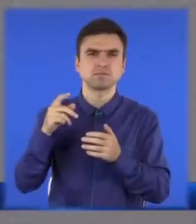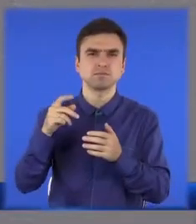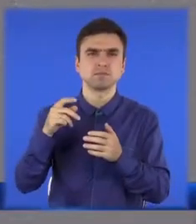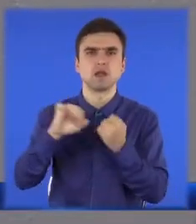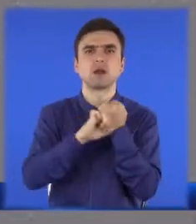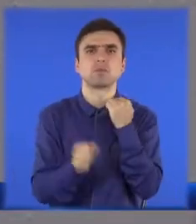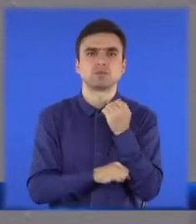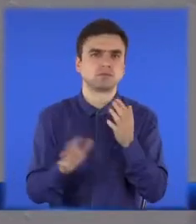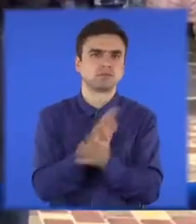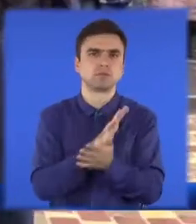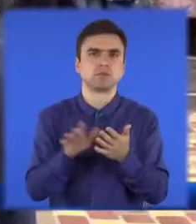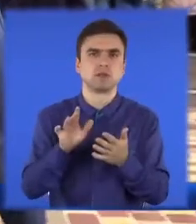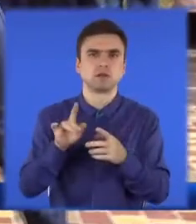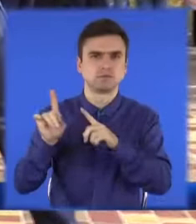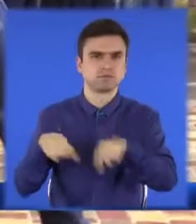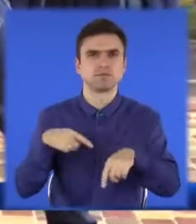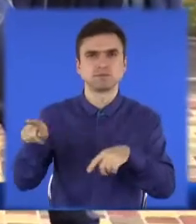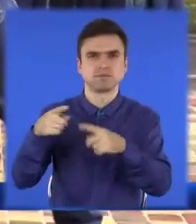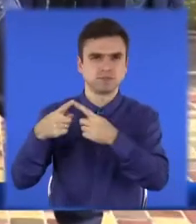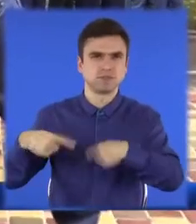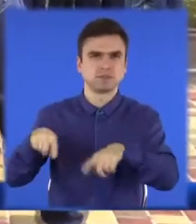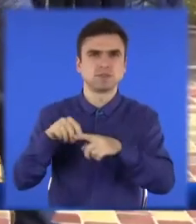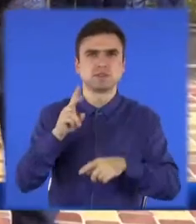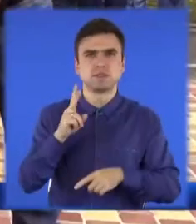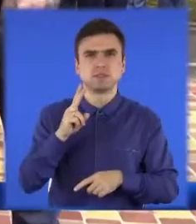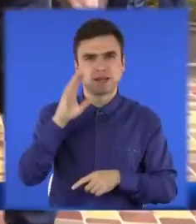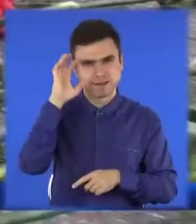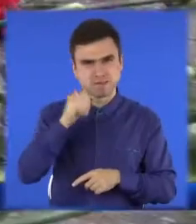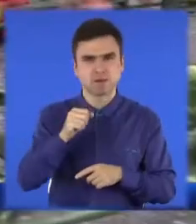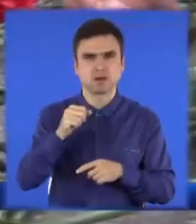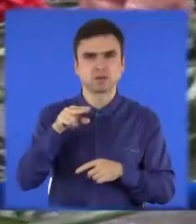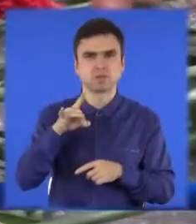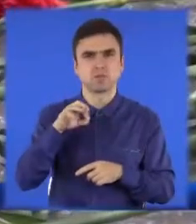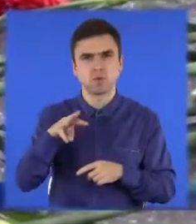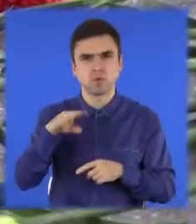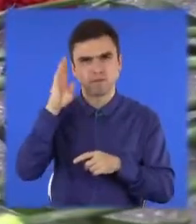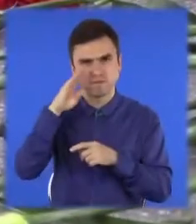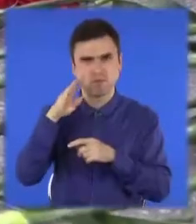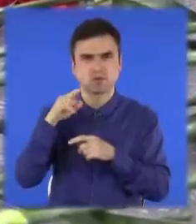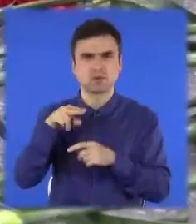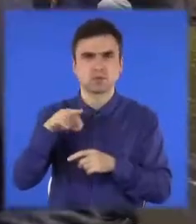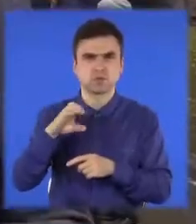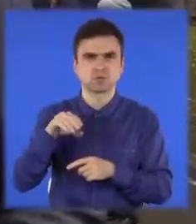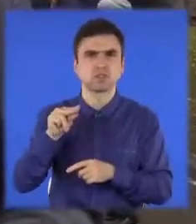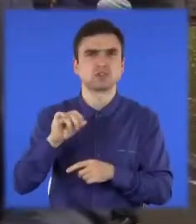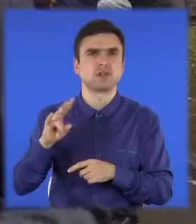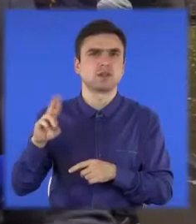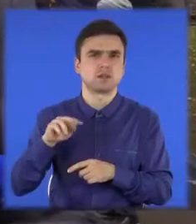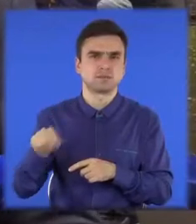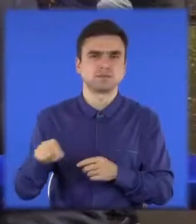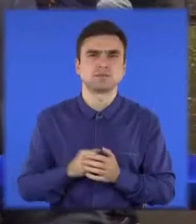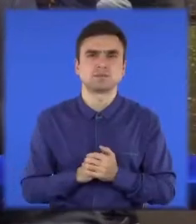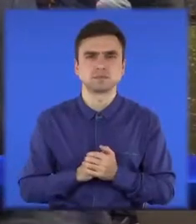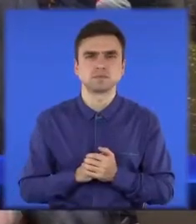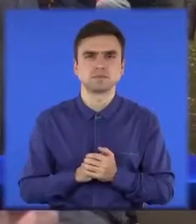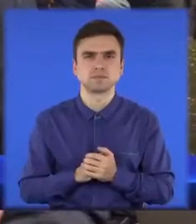підприємства «Кривбаспромводопостачання». У неробочу годину близько 10 чоловік займались створенням першого меморіалу льотчикам. На самом деле, весь